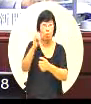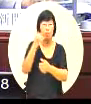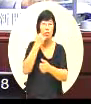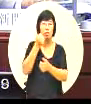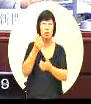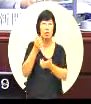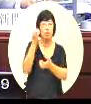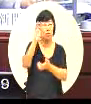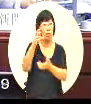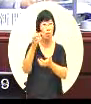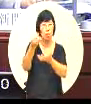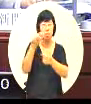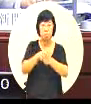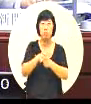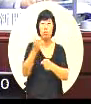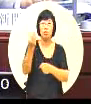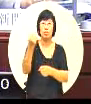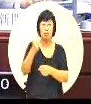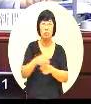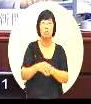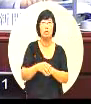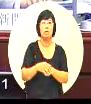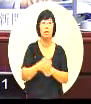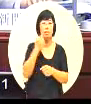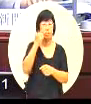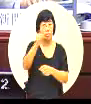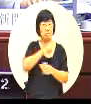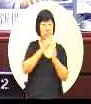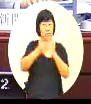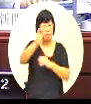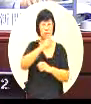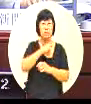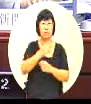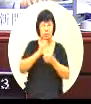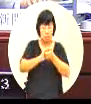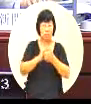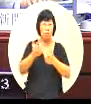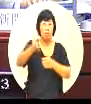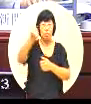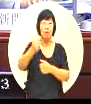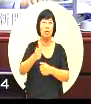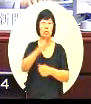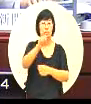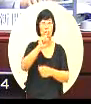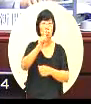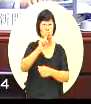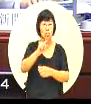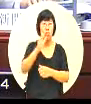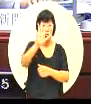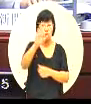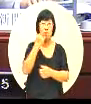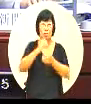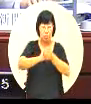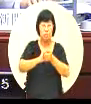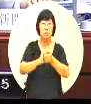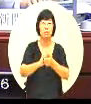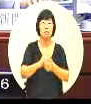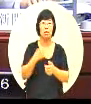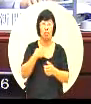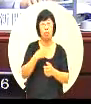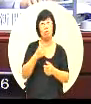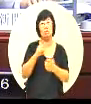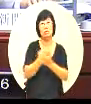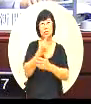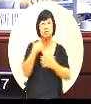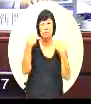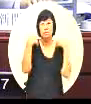想我会尽我最大的力。 市长，你讲话一言九鼎，你一定要有把握才可以出手。 哪有一言九鼎？你黄议员，你在国民党的 议员而已，我不